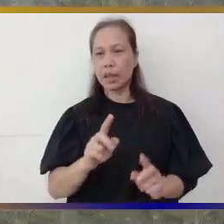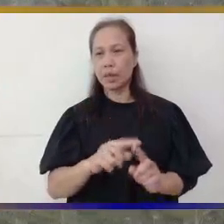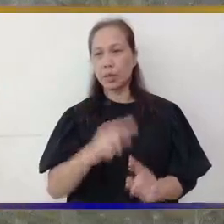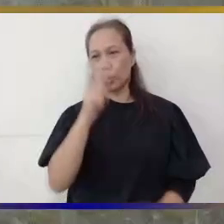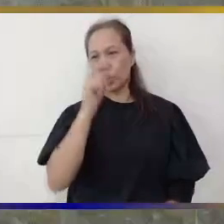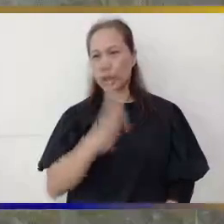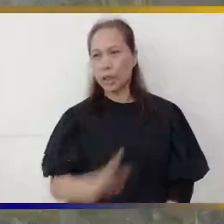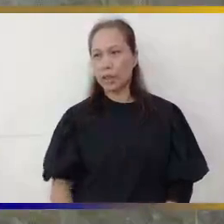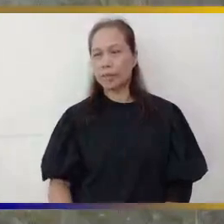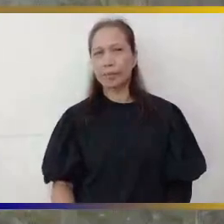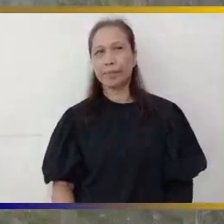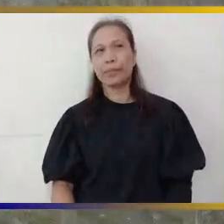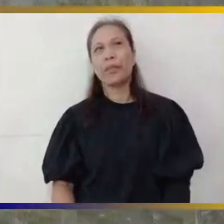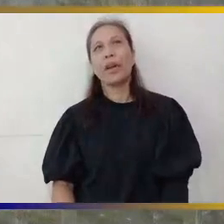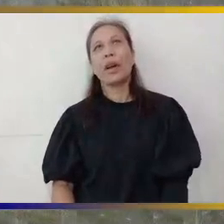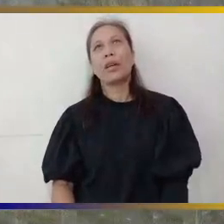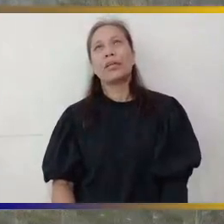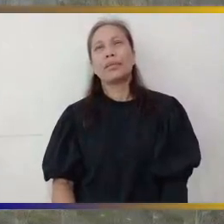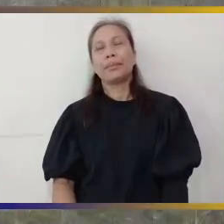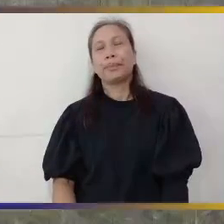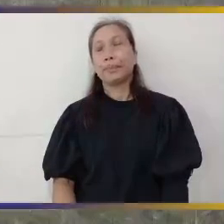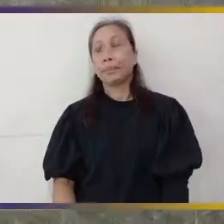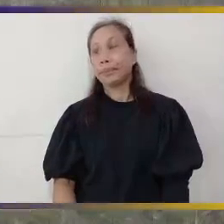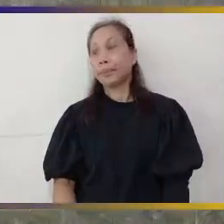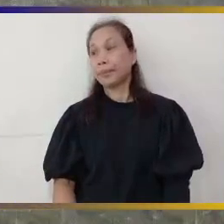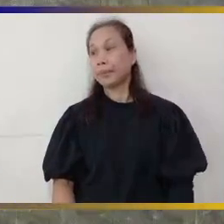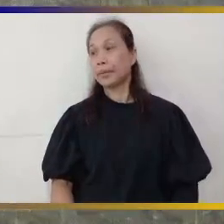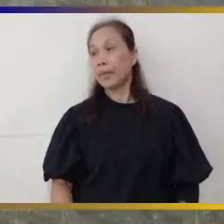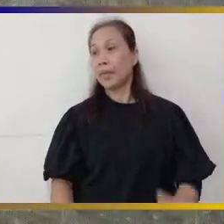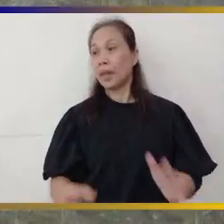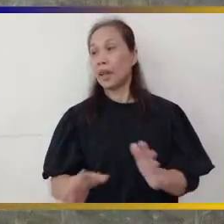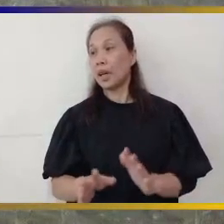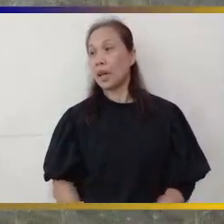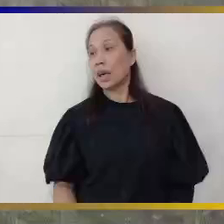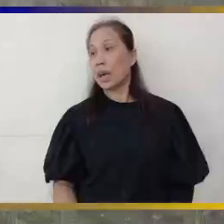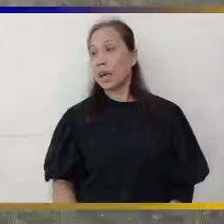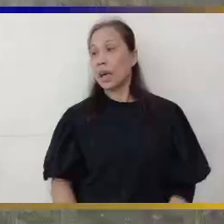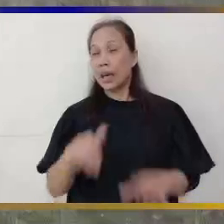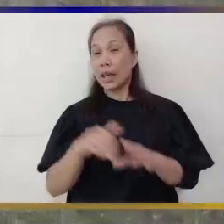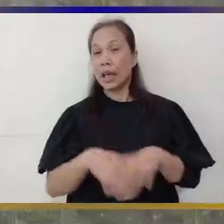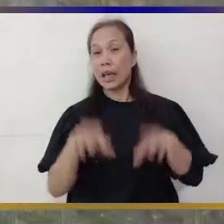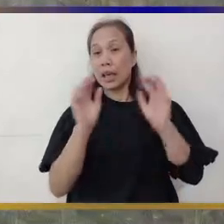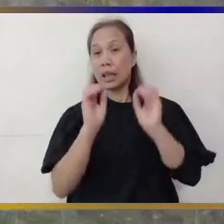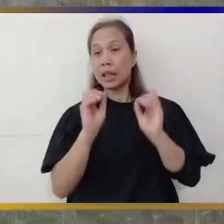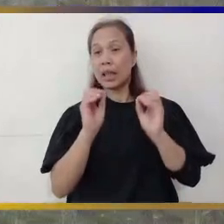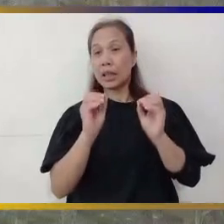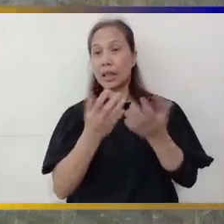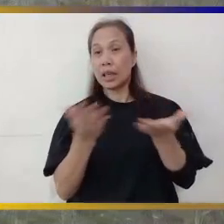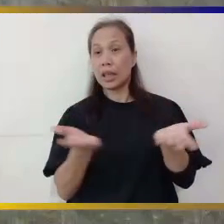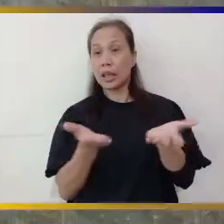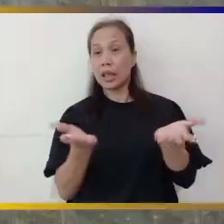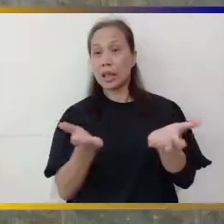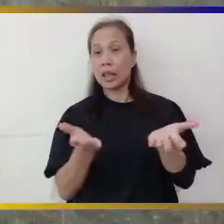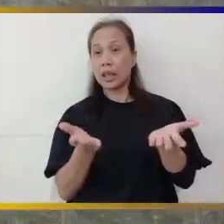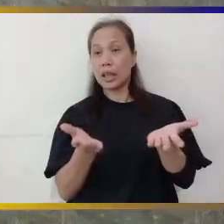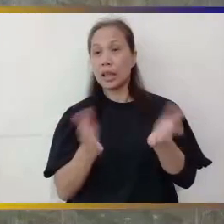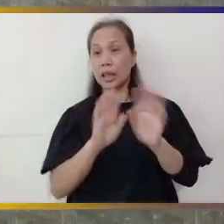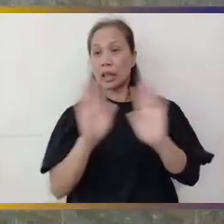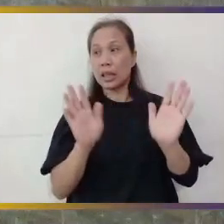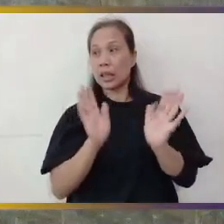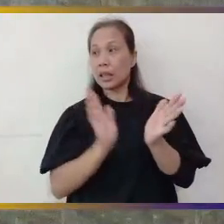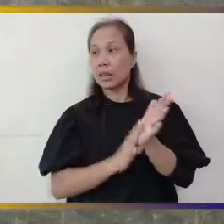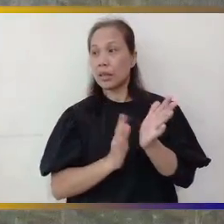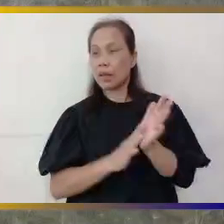dibaling maulit walang problema Basta't ang mahalaga ay makilala niyo ng lubusan ng Diyos